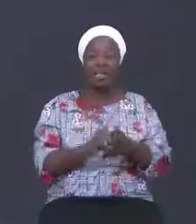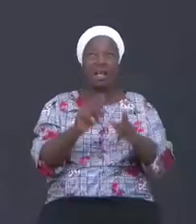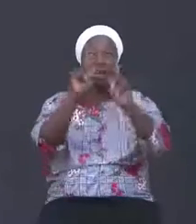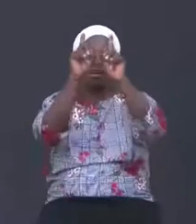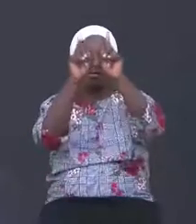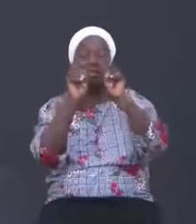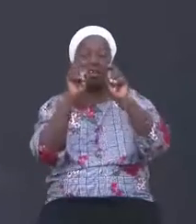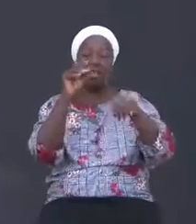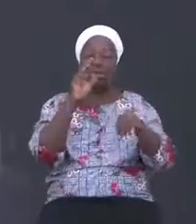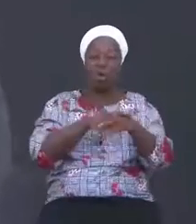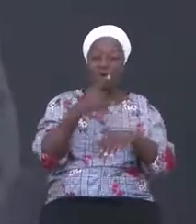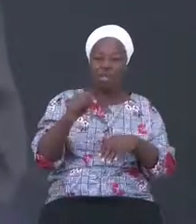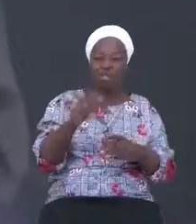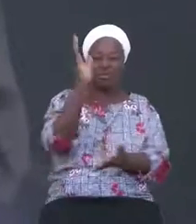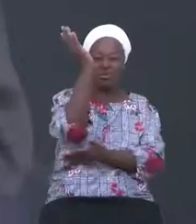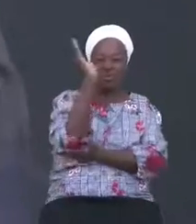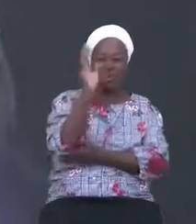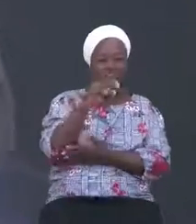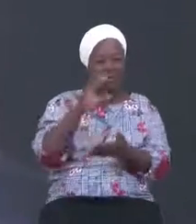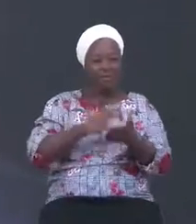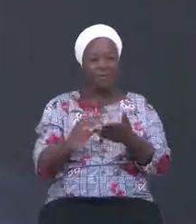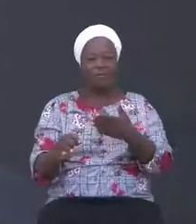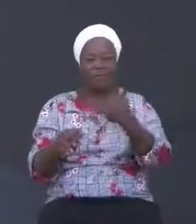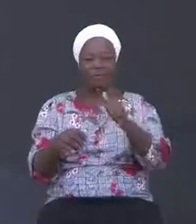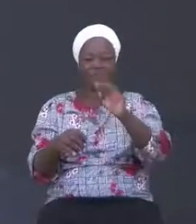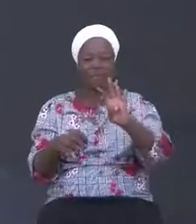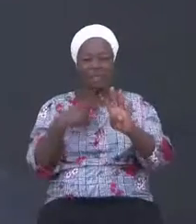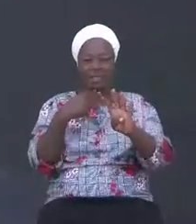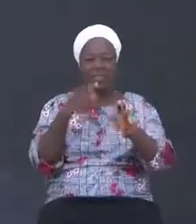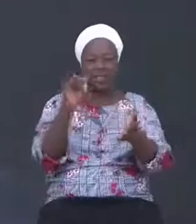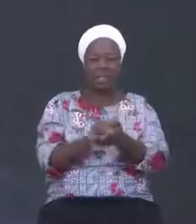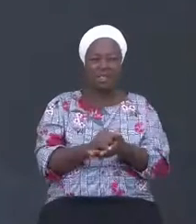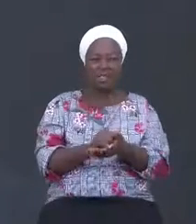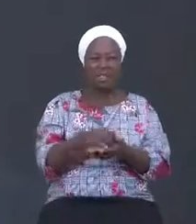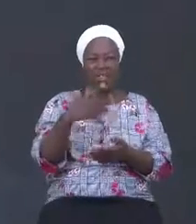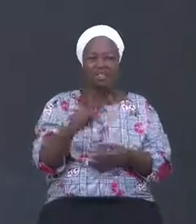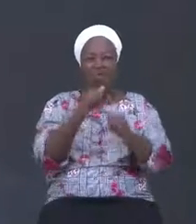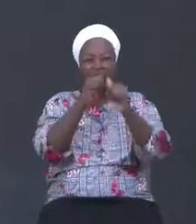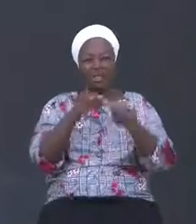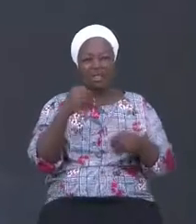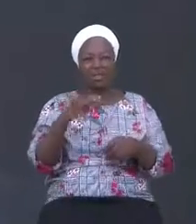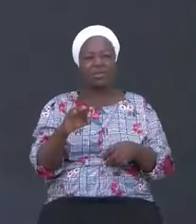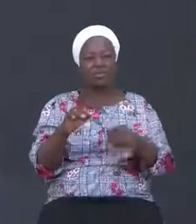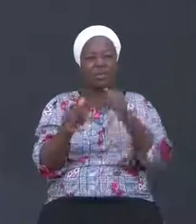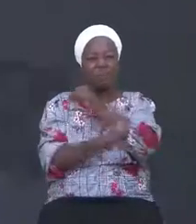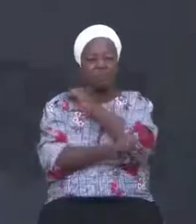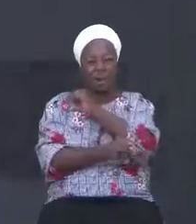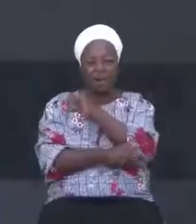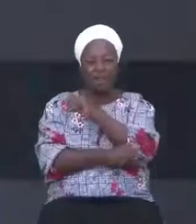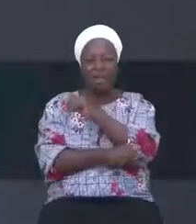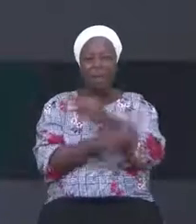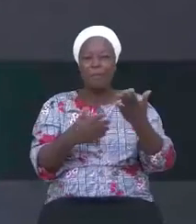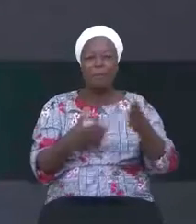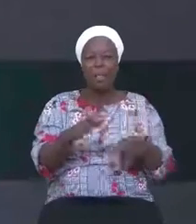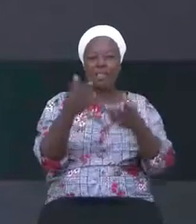bois. Verset 14 dit, afin que la bénédiction d'Abraham eut pour les